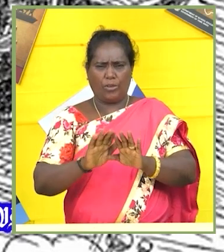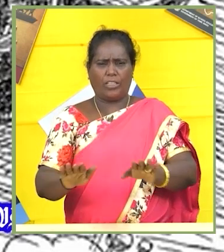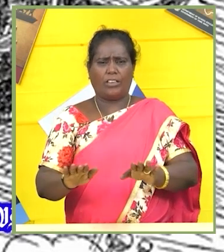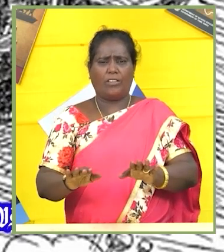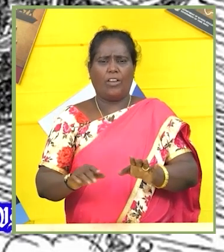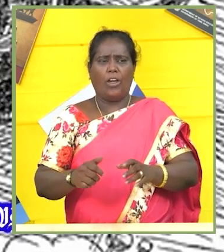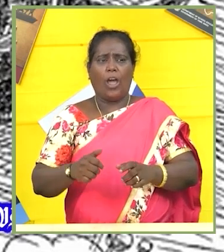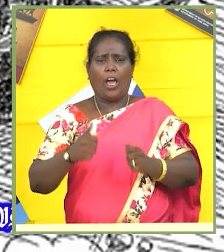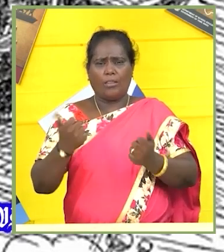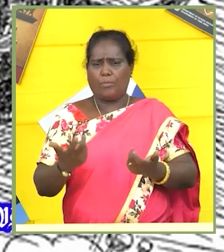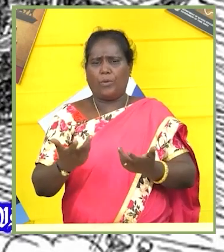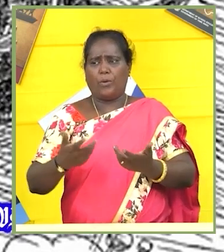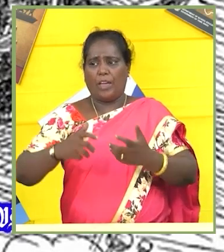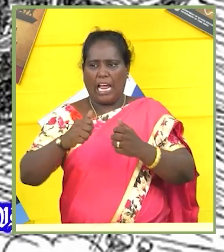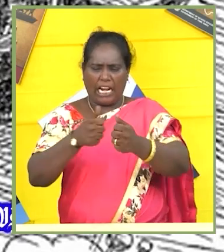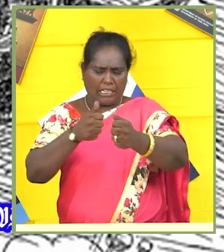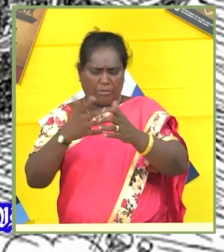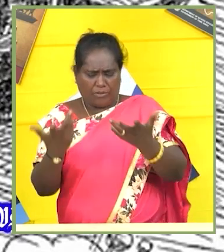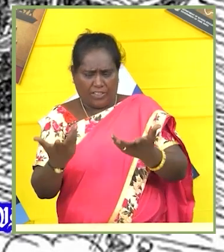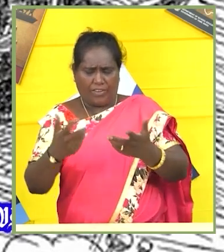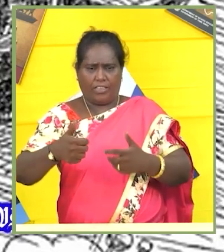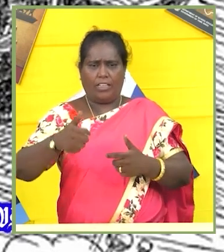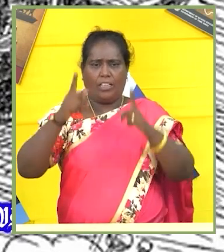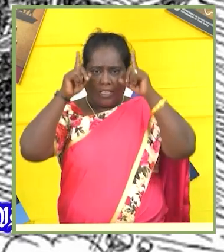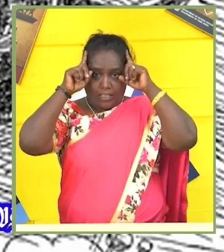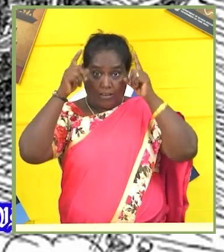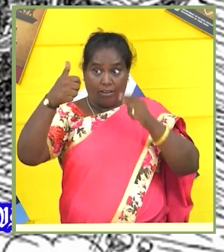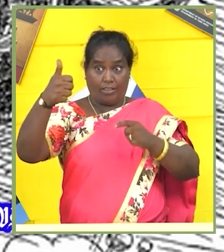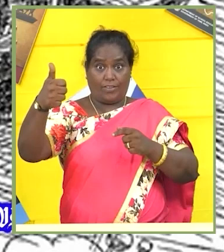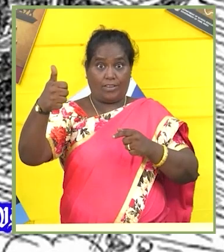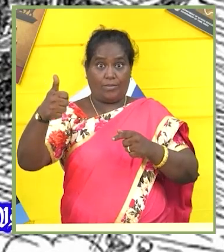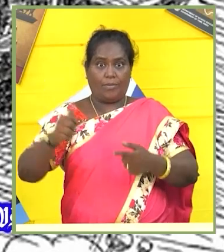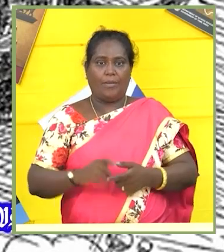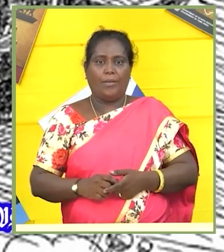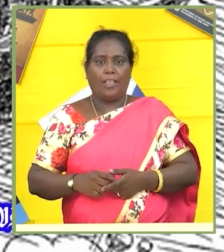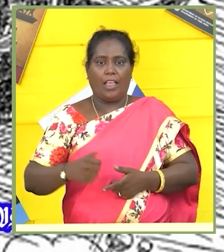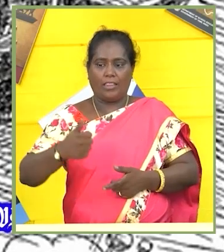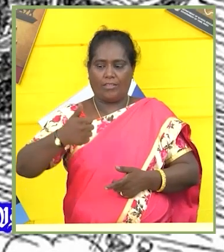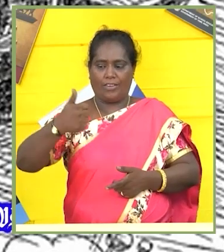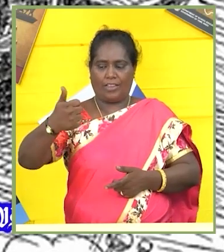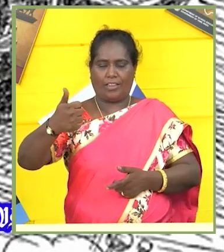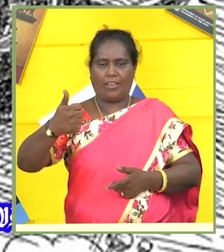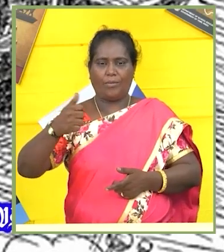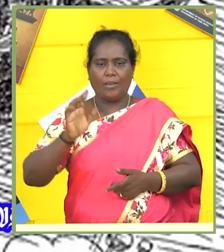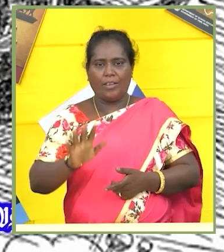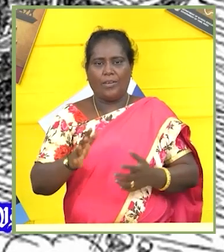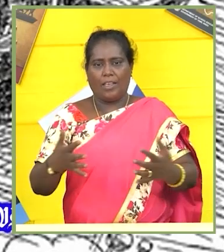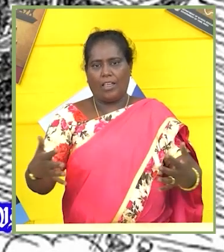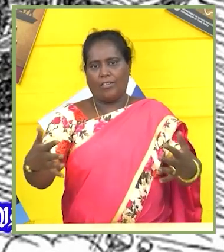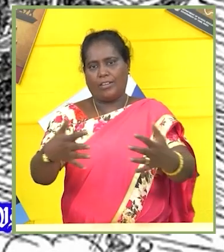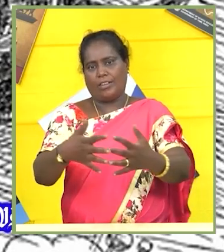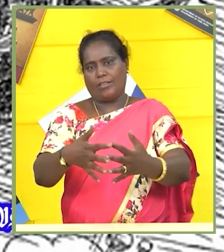இடங்களில் அடக்க முடியாத காளைகளும் உண்டு. அங்கே அக்காளைகளே வெற்றி பெற்றதாக அறிவிக்கப்படும். அன்பையும்